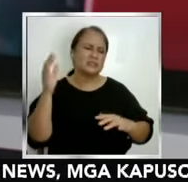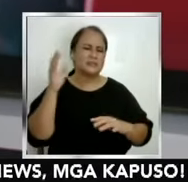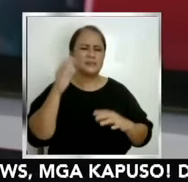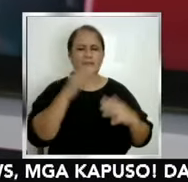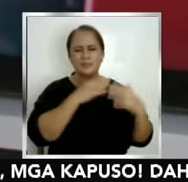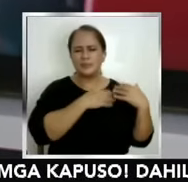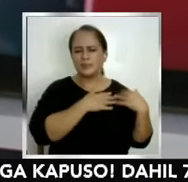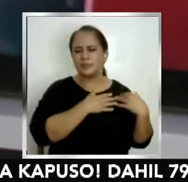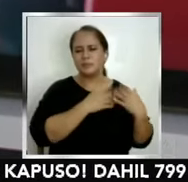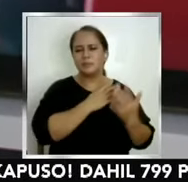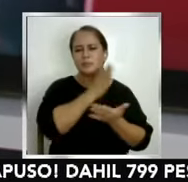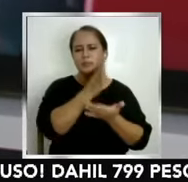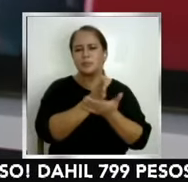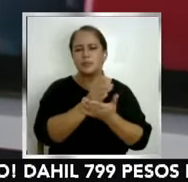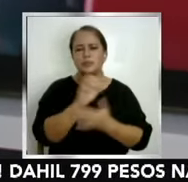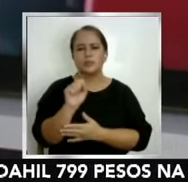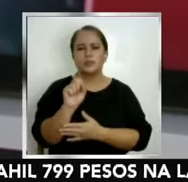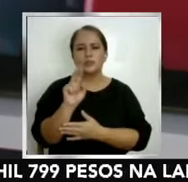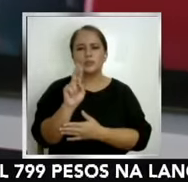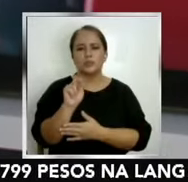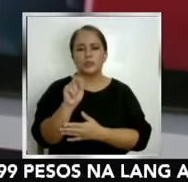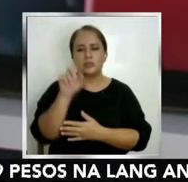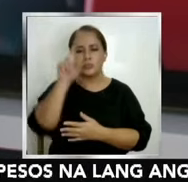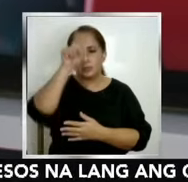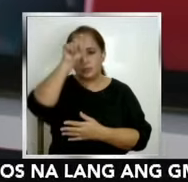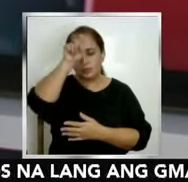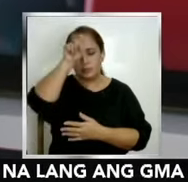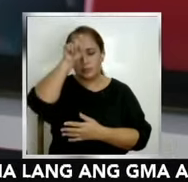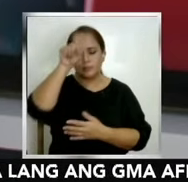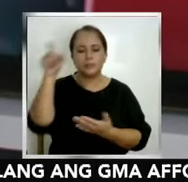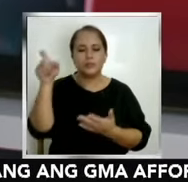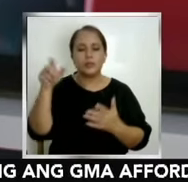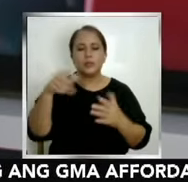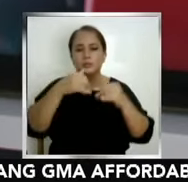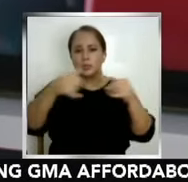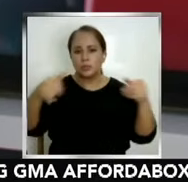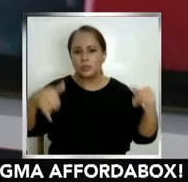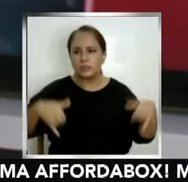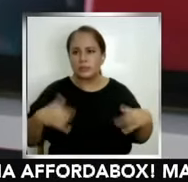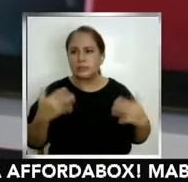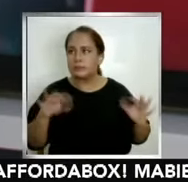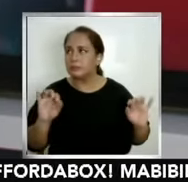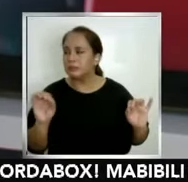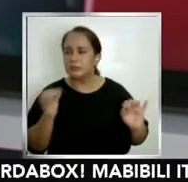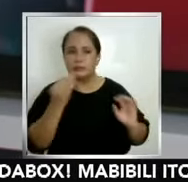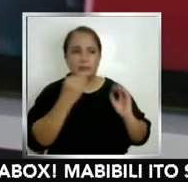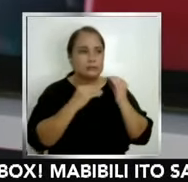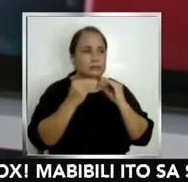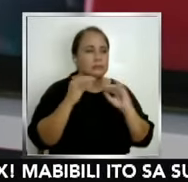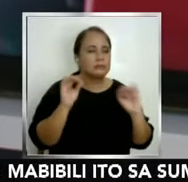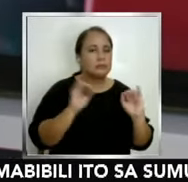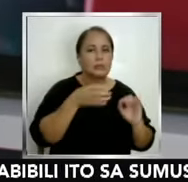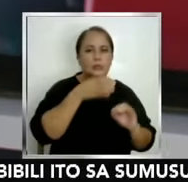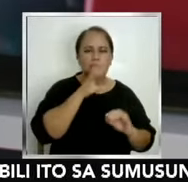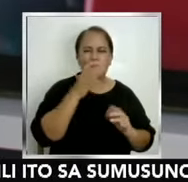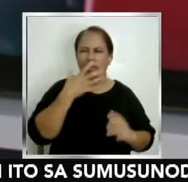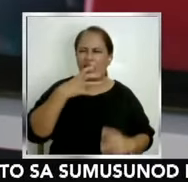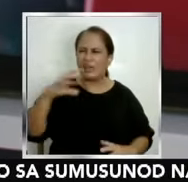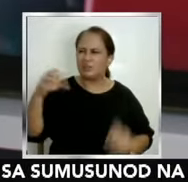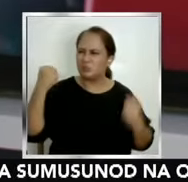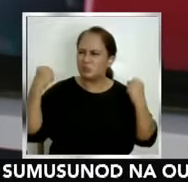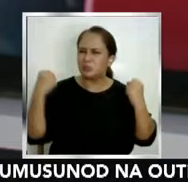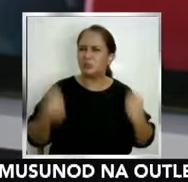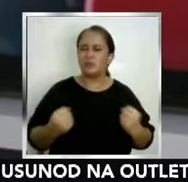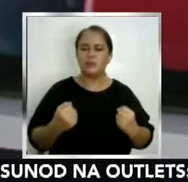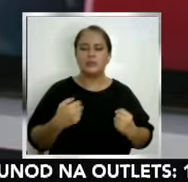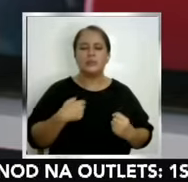sa Sudan-Egypt border. Wala pa rin daw makain o mainom ang ilan sa gitna ng sobrang init. Ang tugon ng ating embahada